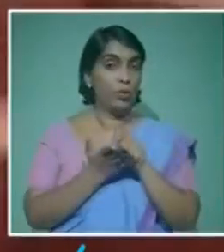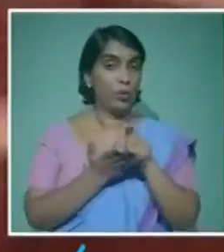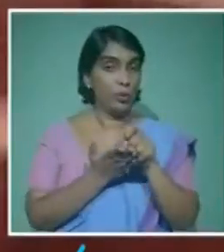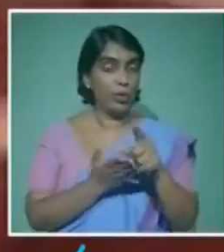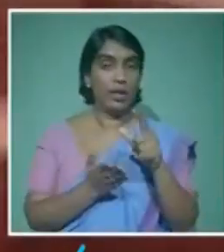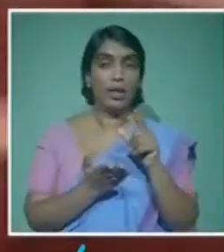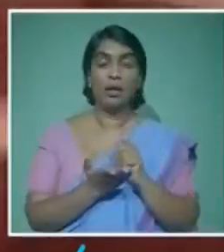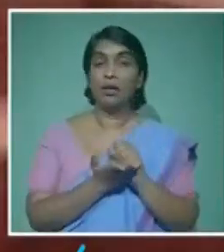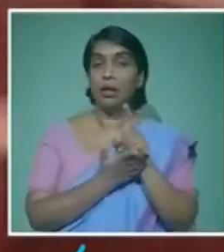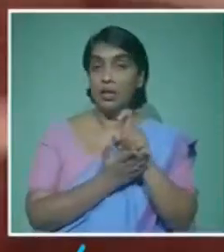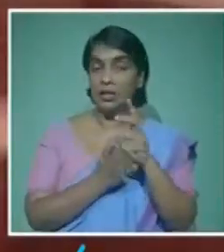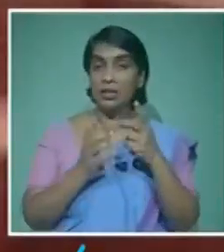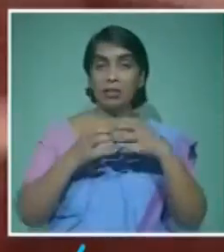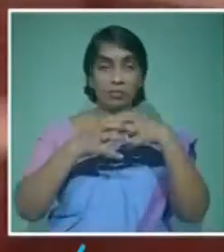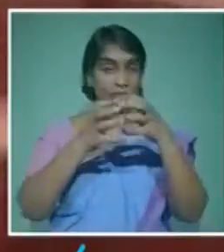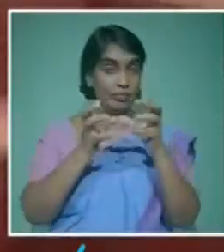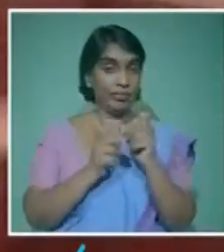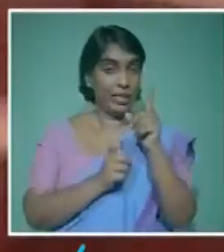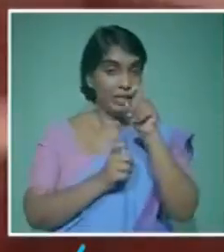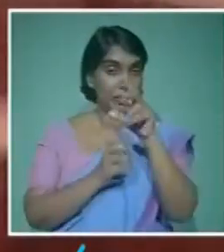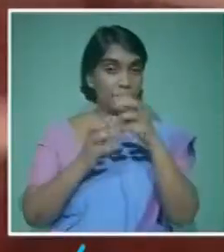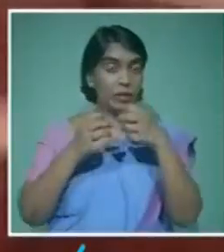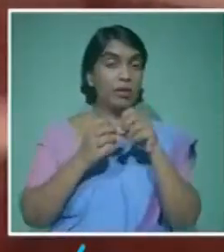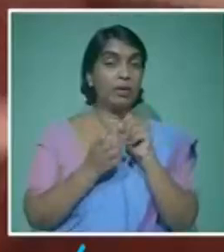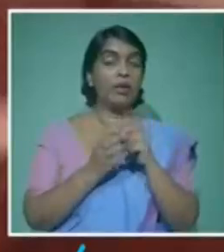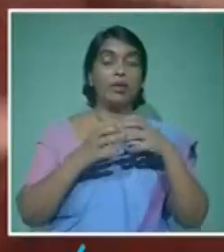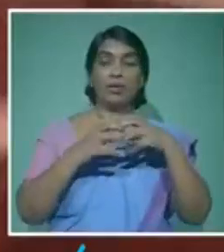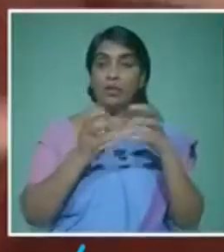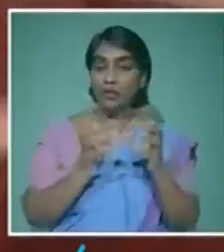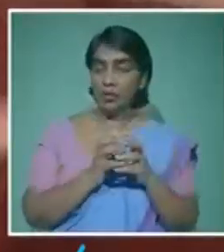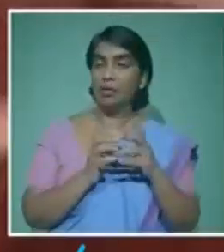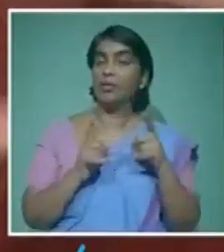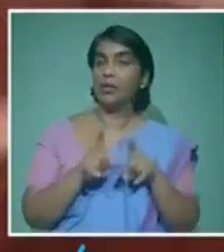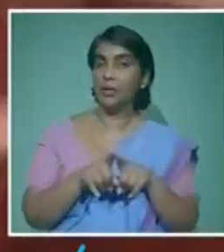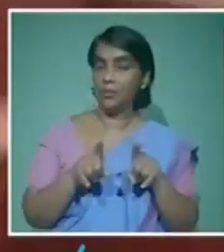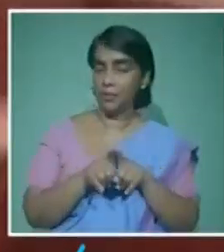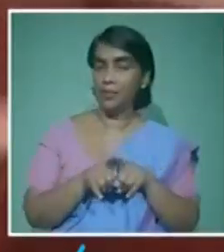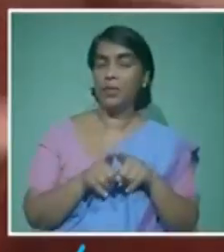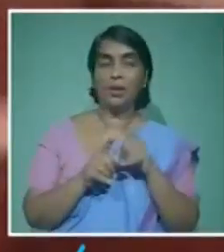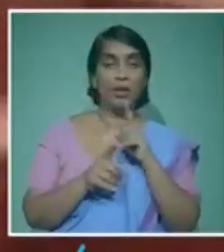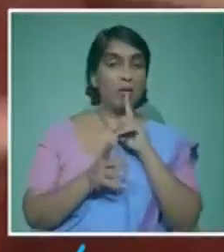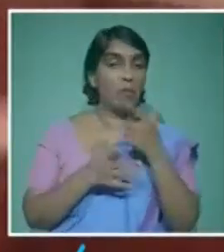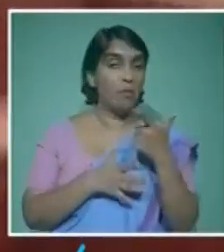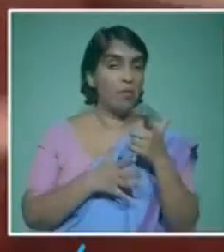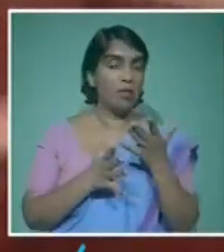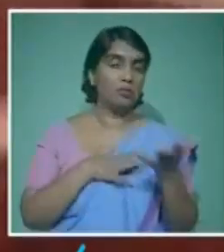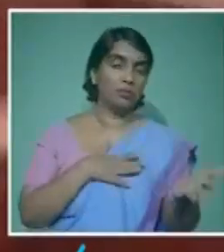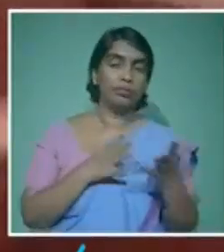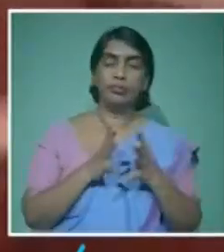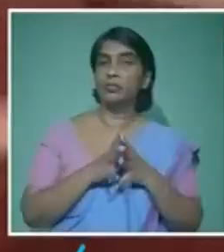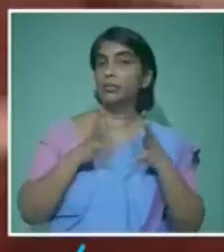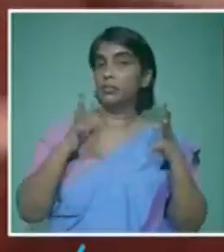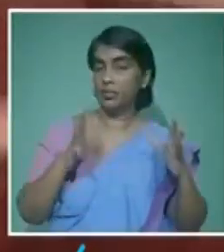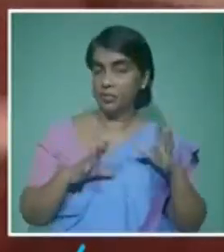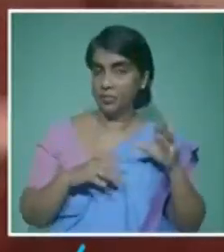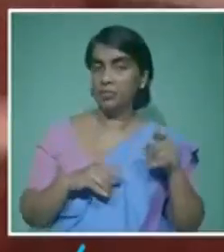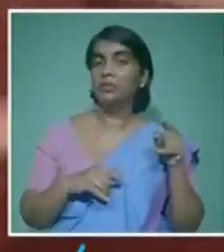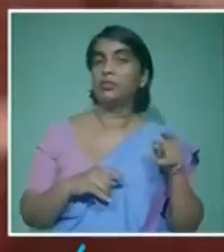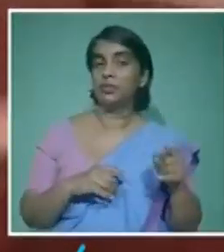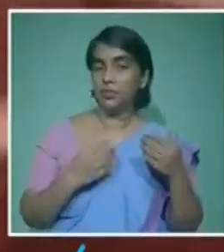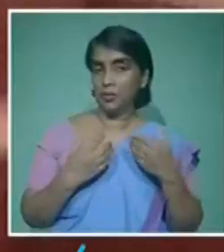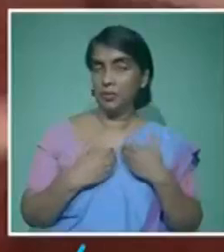கொடுவா உள்ளிட்ட மீனின குஞ்சுகள் போன்றவற்றை அதிக அளவில் உற்பத்தி செய்கின்ற நோக்கில் கருத்தரிப்பு நிலையங்களையும்